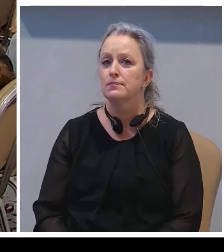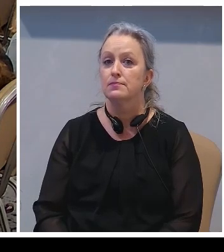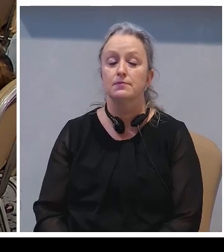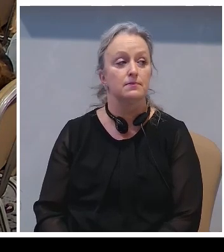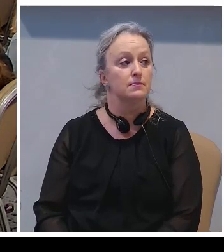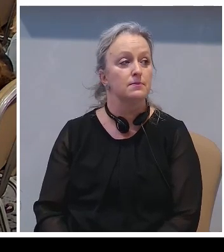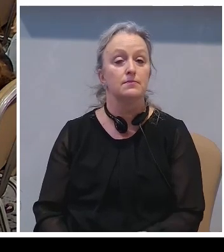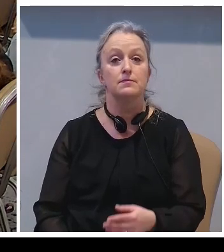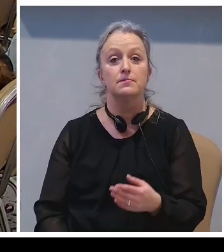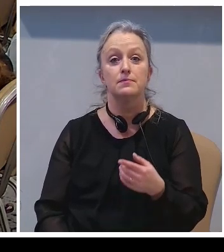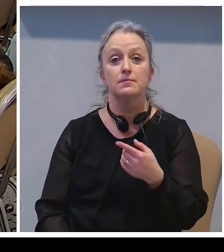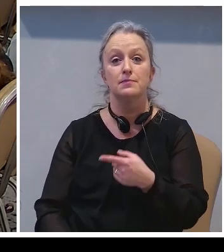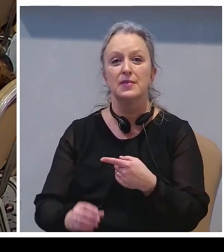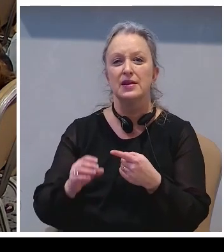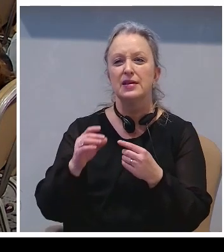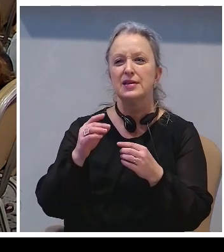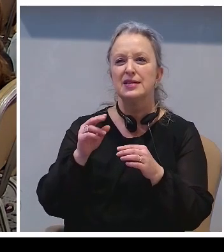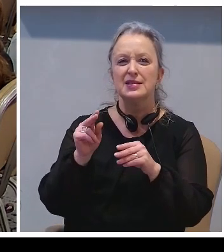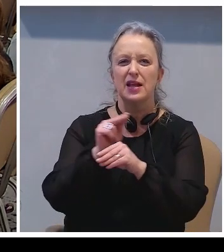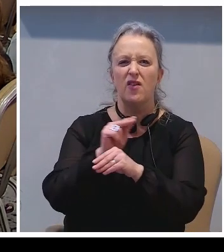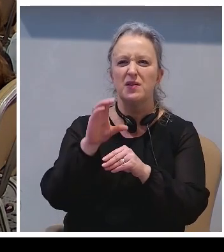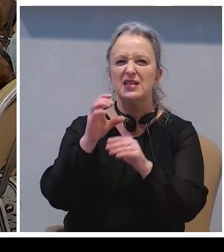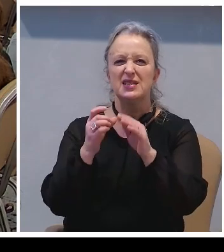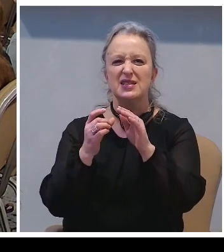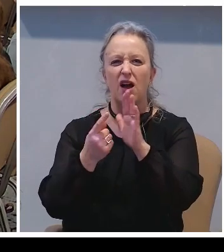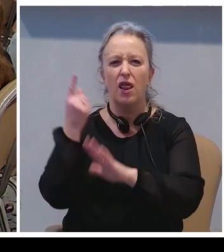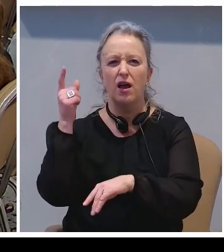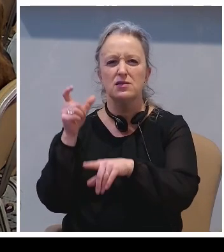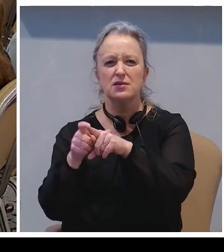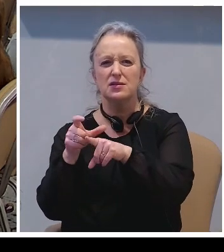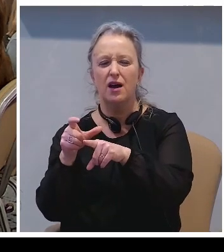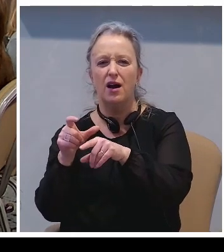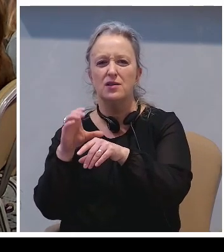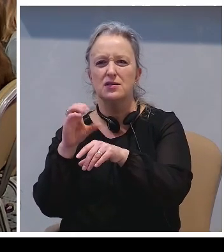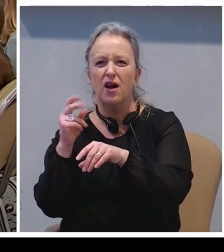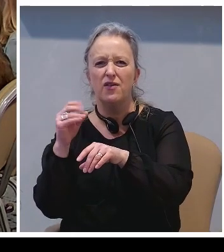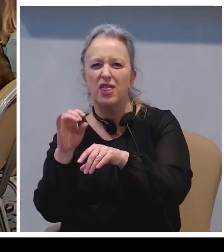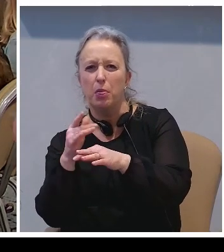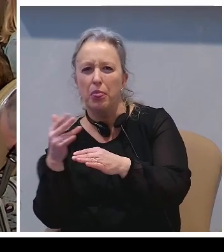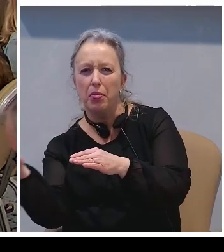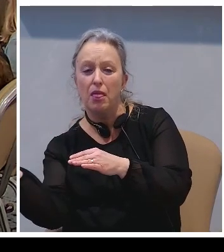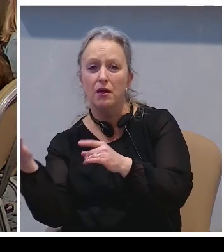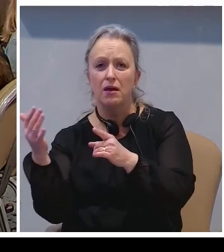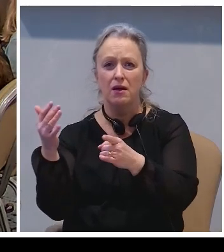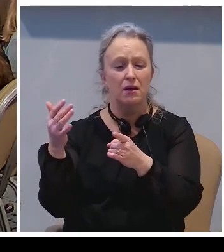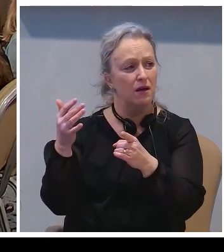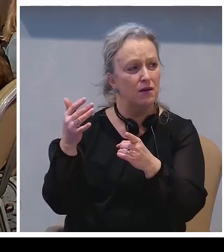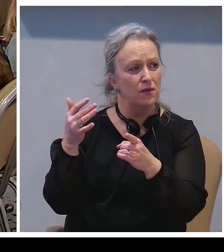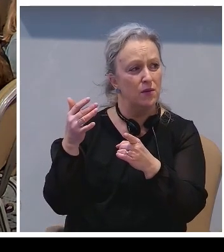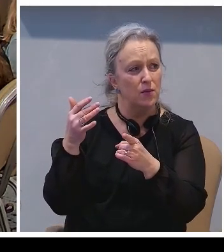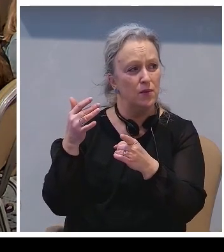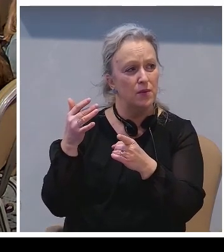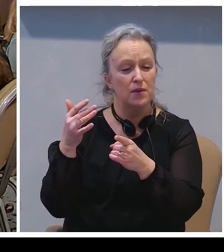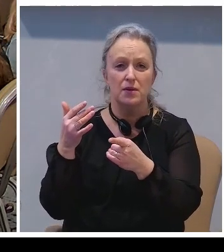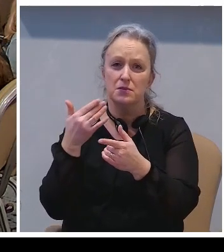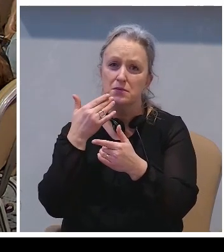Kas sellel Savitiiril või mis tähega oli? Kas seal enam mingi ambulantaarsuse